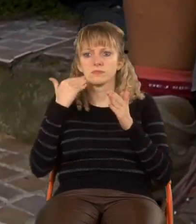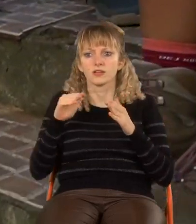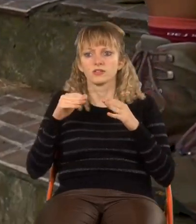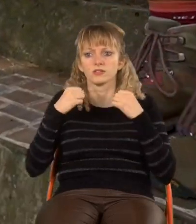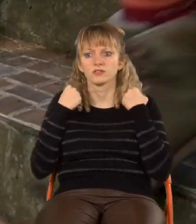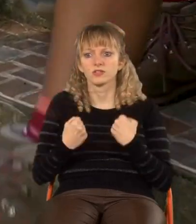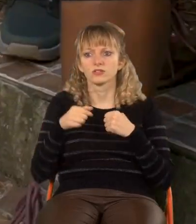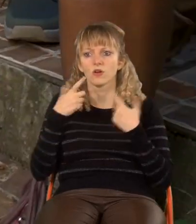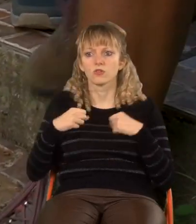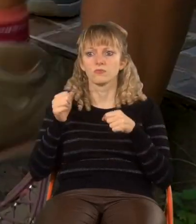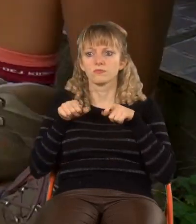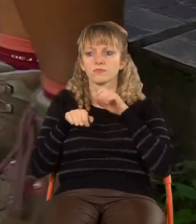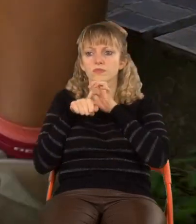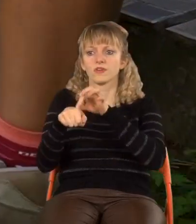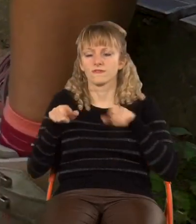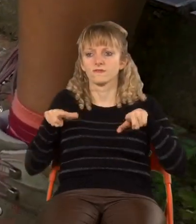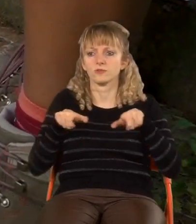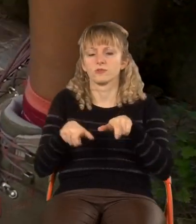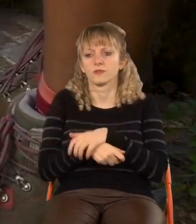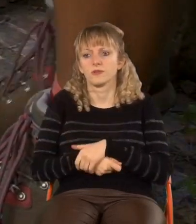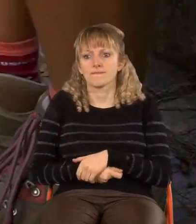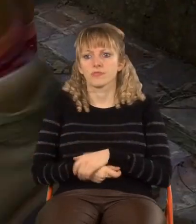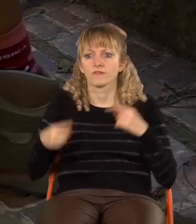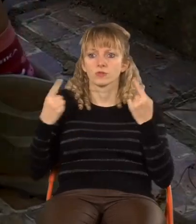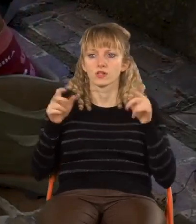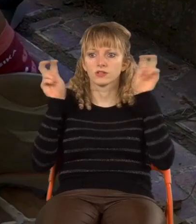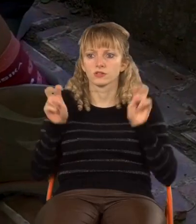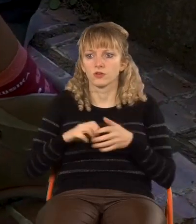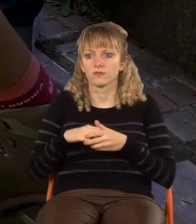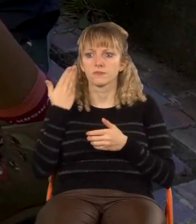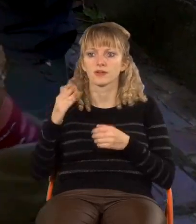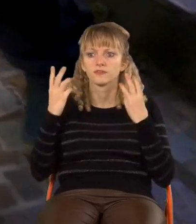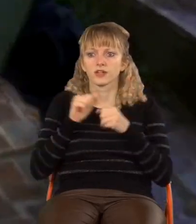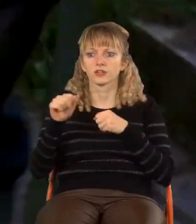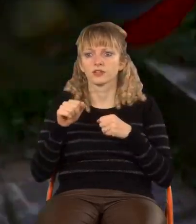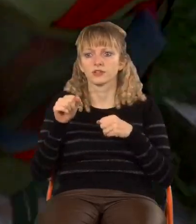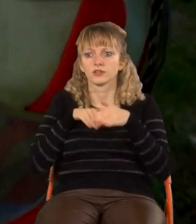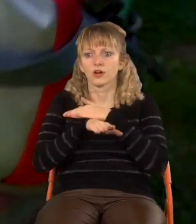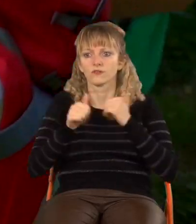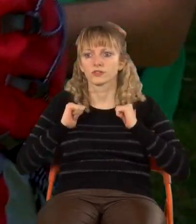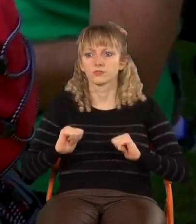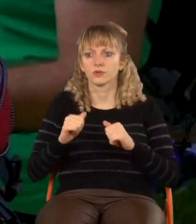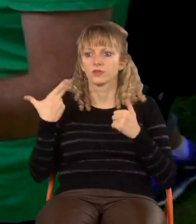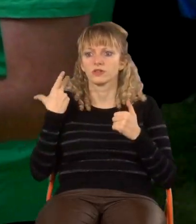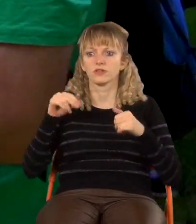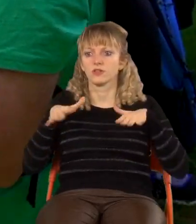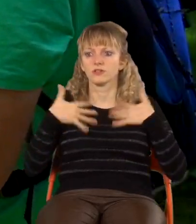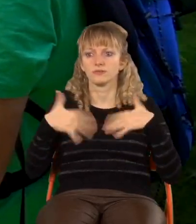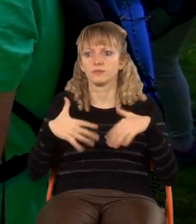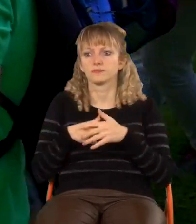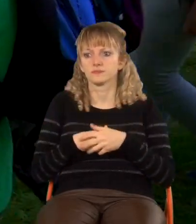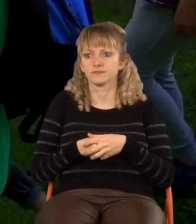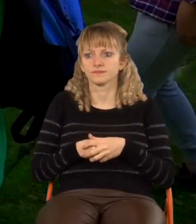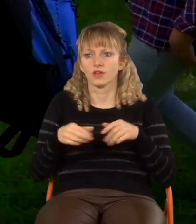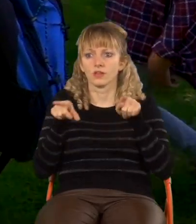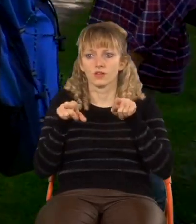W sytuacjach kryzysowych bardzo ważne jest, by zachować spokój, nie panikować i przede wszystkim panować nad emocjami, bo osoba,